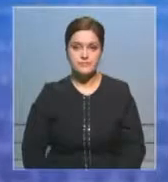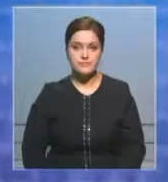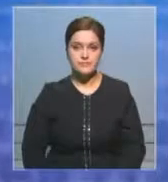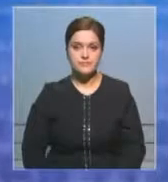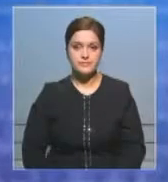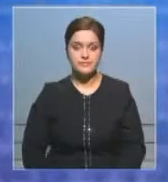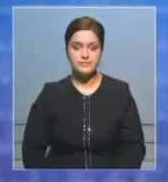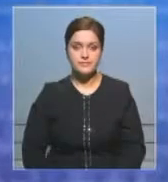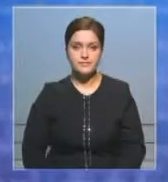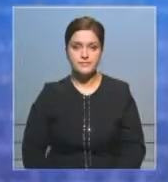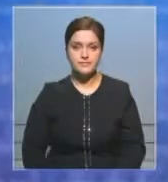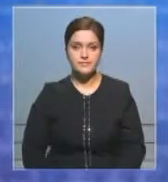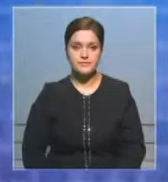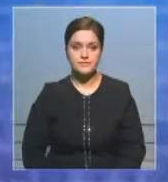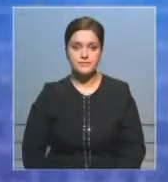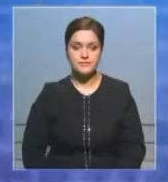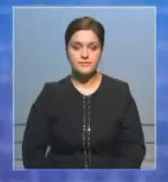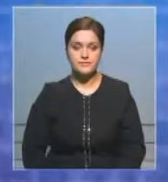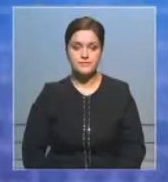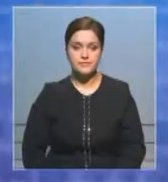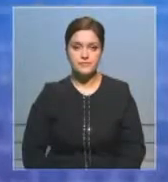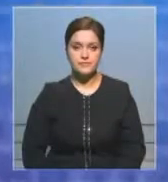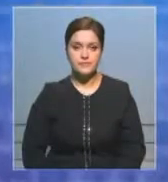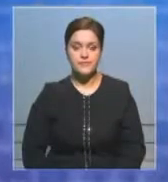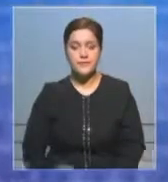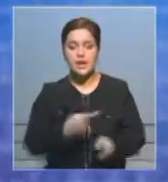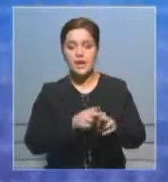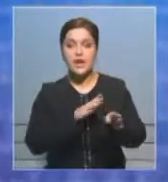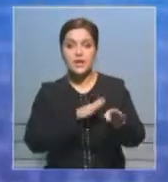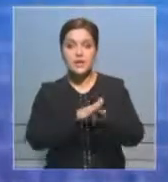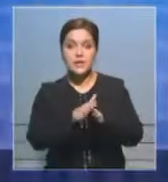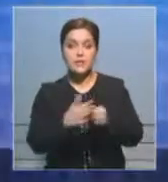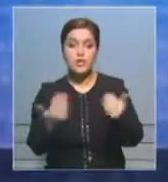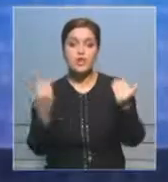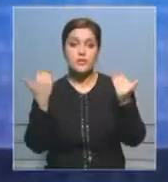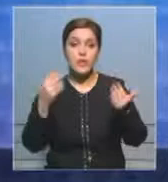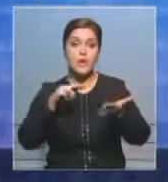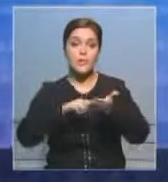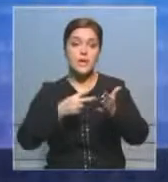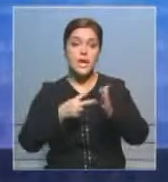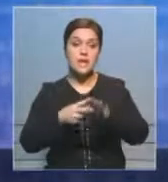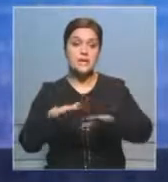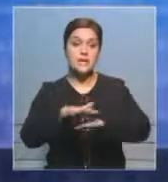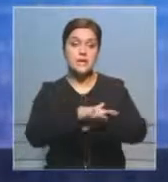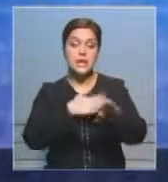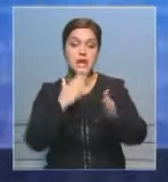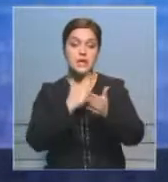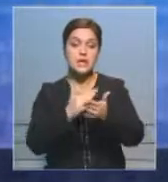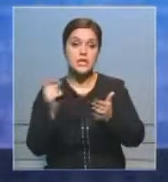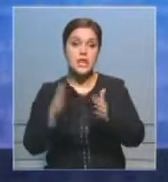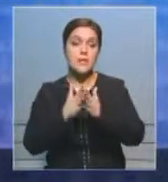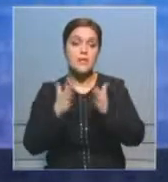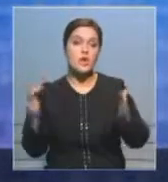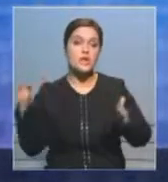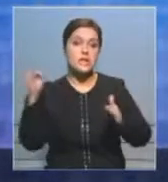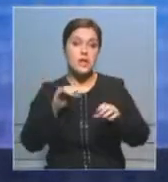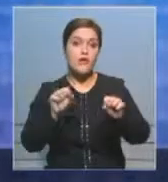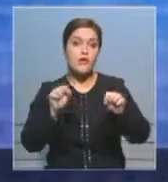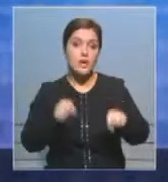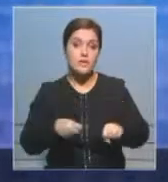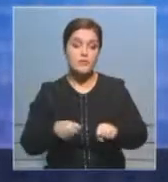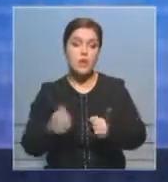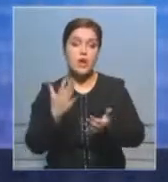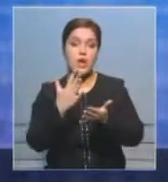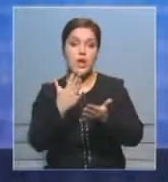режиме ваша форма наваждений реализую мы сегодня в казахстане план нации является большой исторической возможностью потенциал